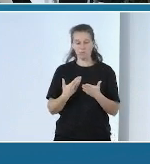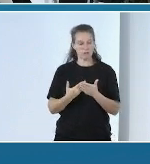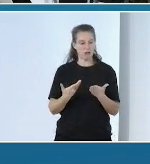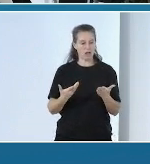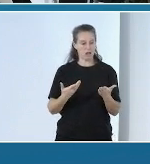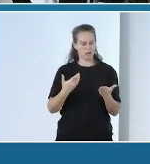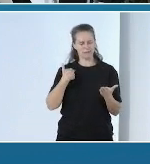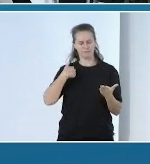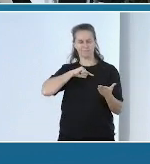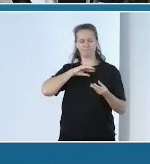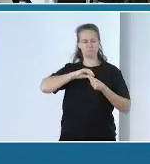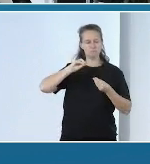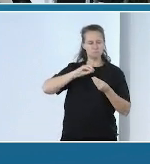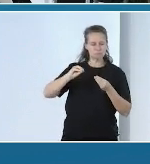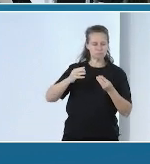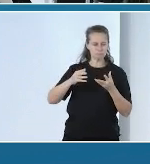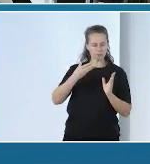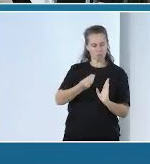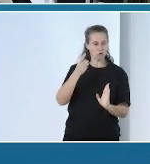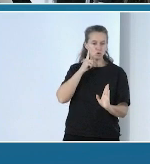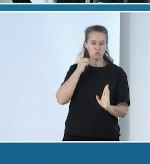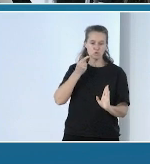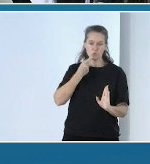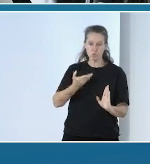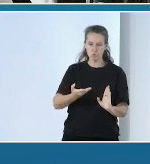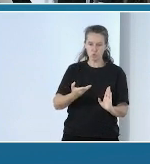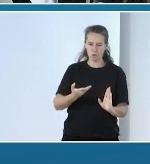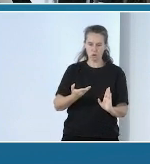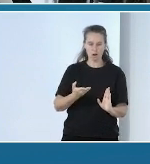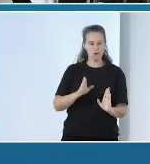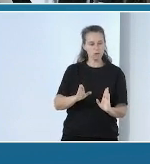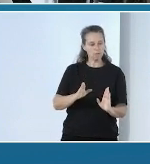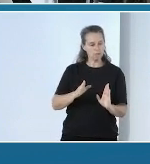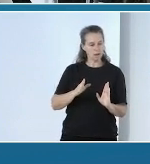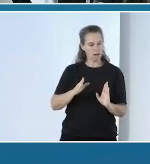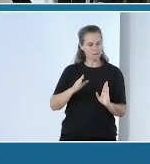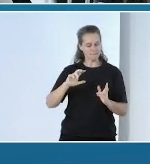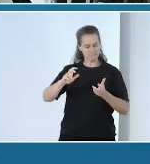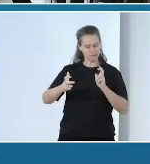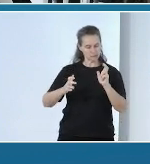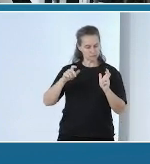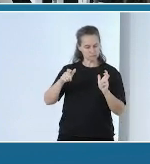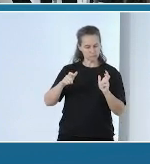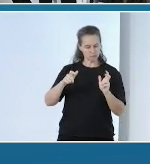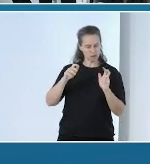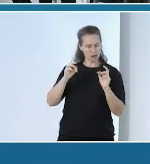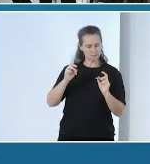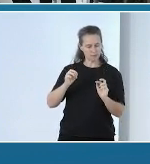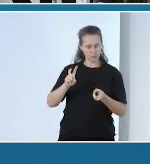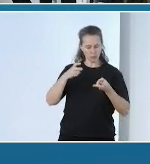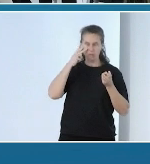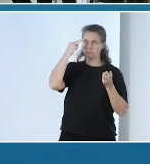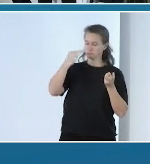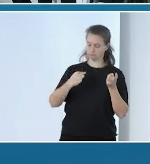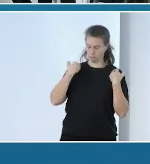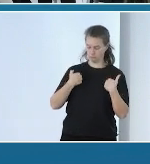qu'on peut se demander si chez l'enfant sourd, ces conséquences vestibulaires sur la perception de soi et de